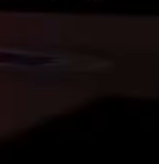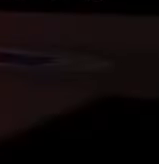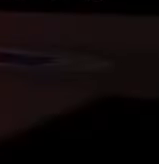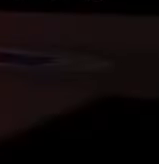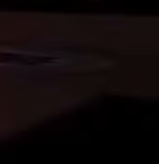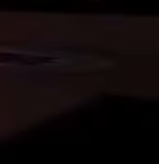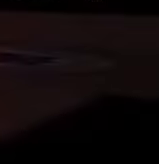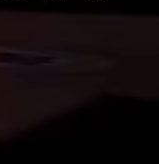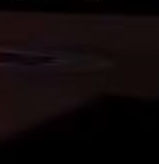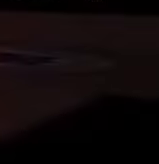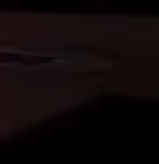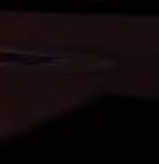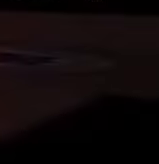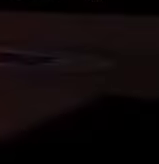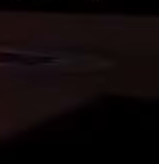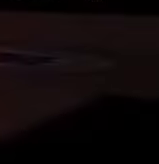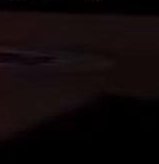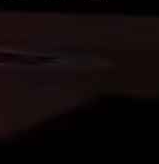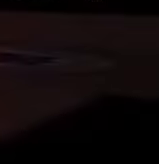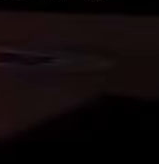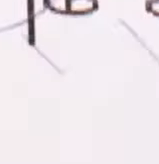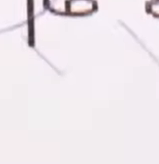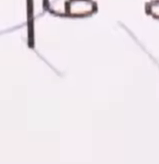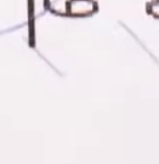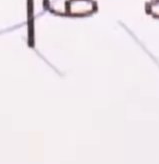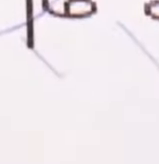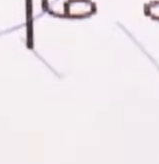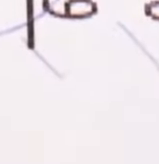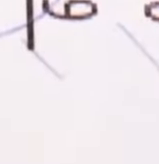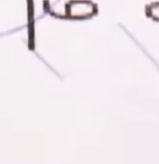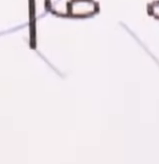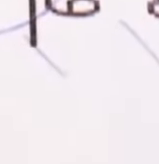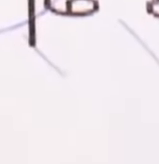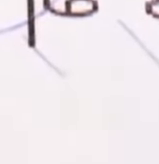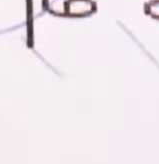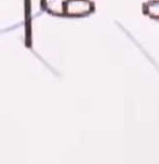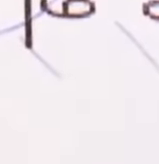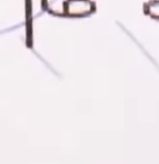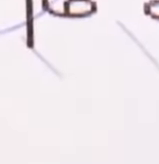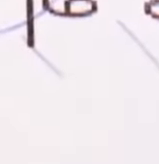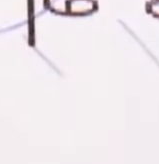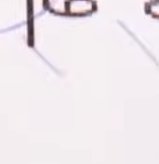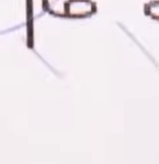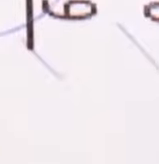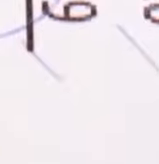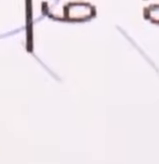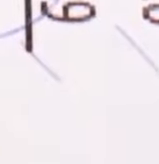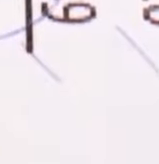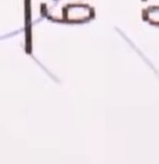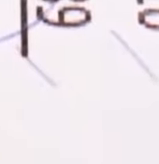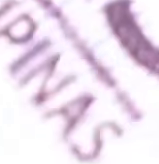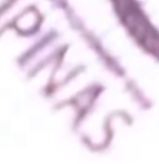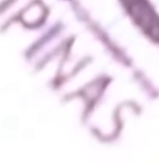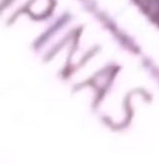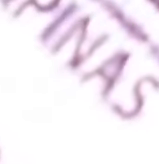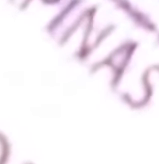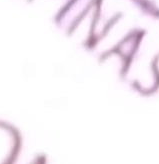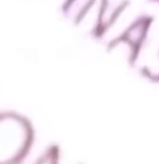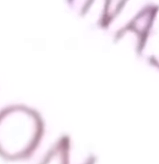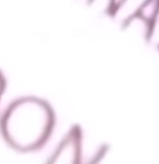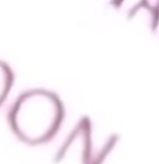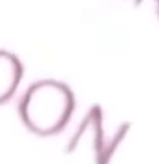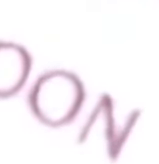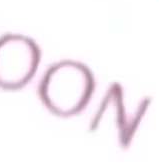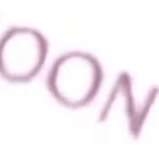ng 1987 Philippine Constitution, nakasaad na ang Commission on Audit ang may tanging kapangyarihan,